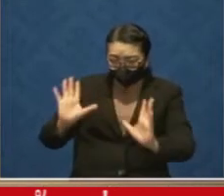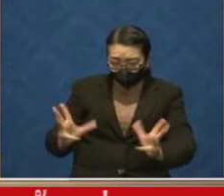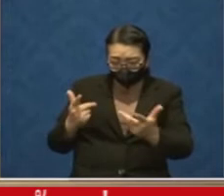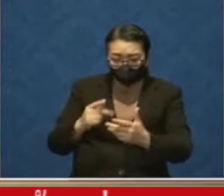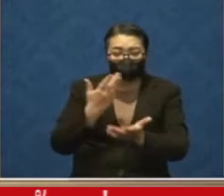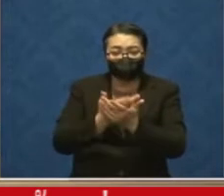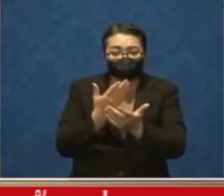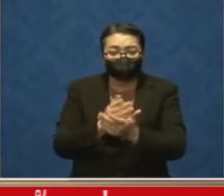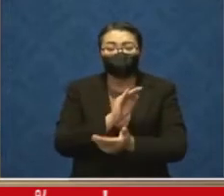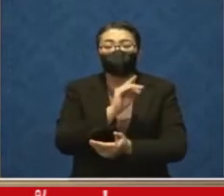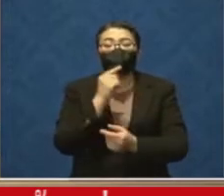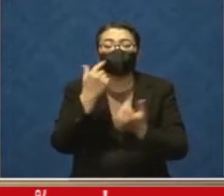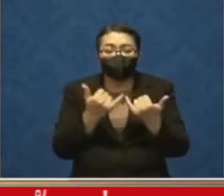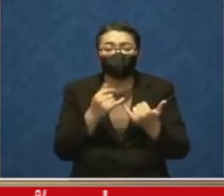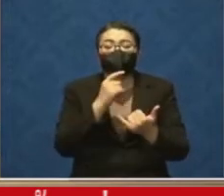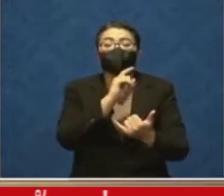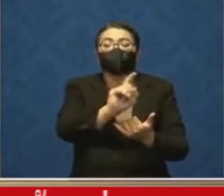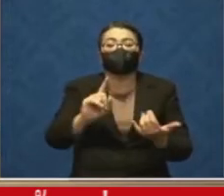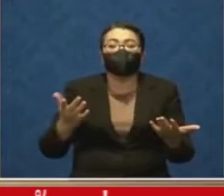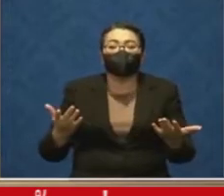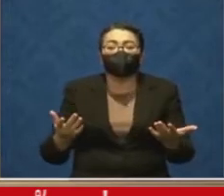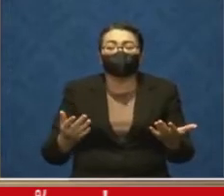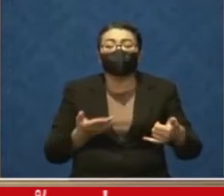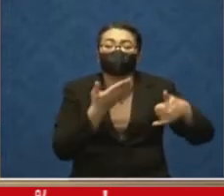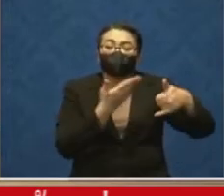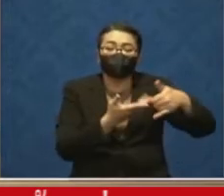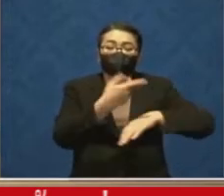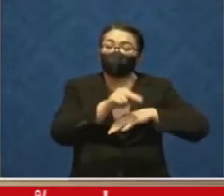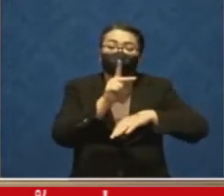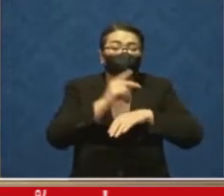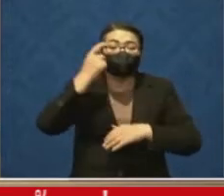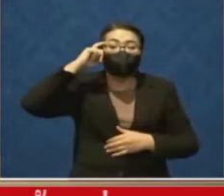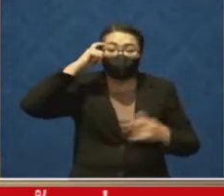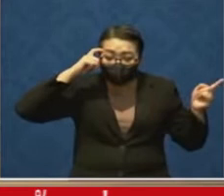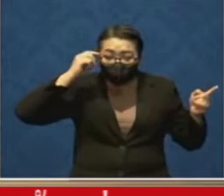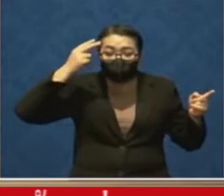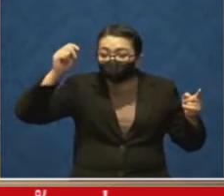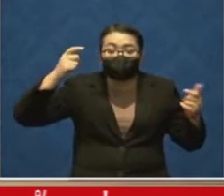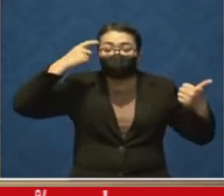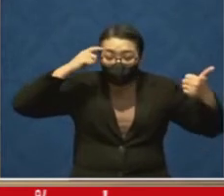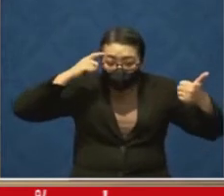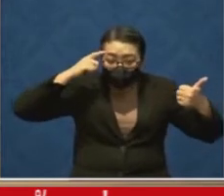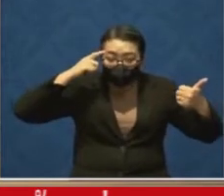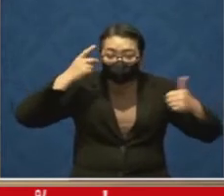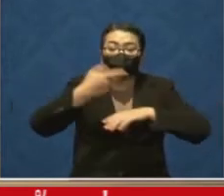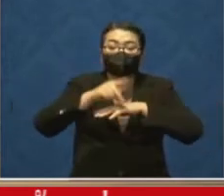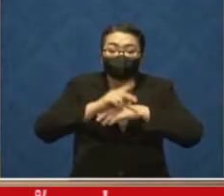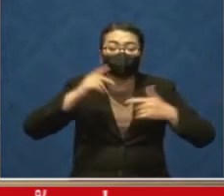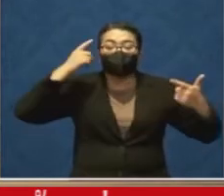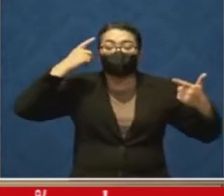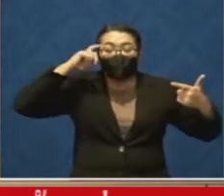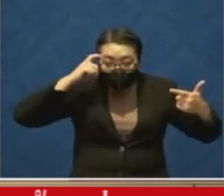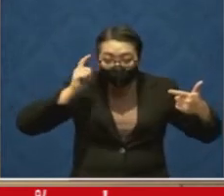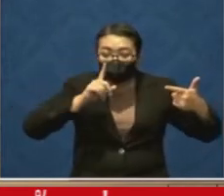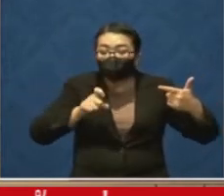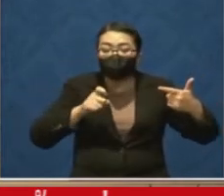ประยุตจัโอชาในฐานะที่เป็นประทานพลังงานแงชาติท่ไม่รู้ ท่เปในยองปรี ท่านกไม่รู้ทานพ่